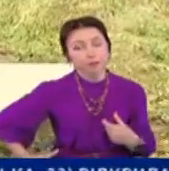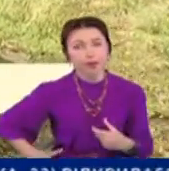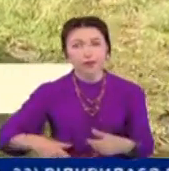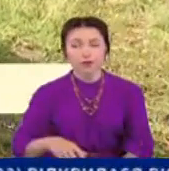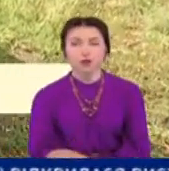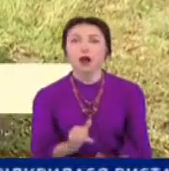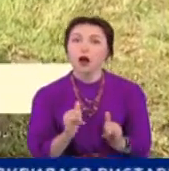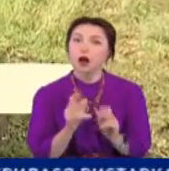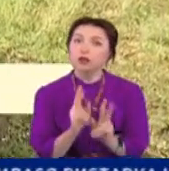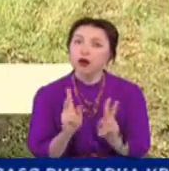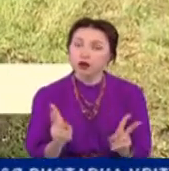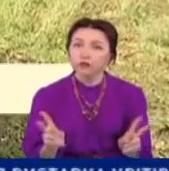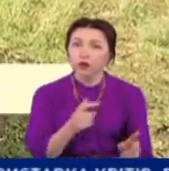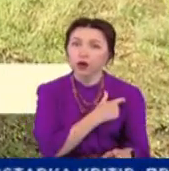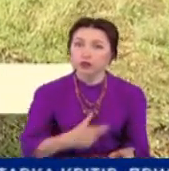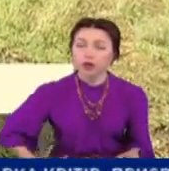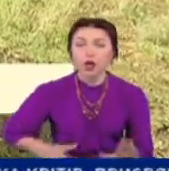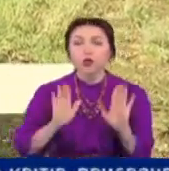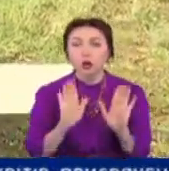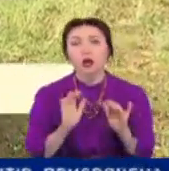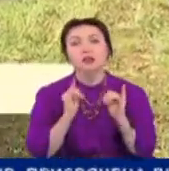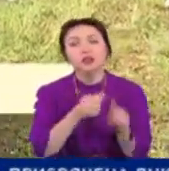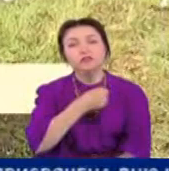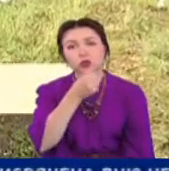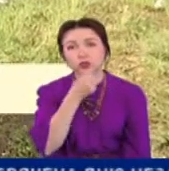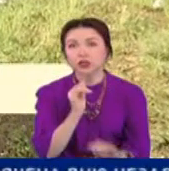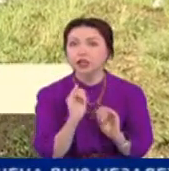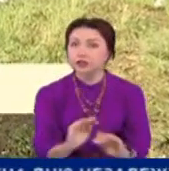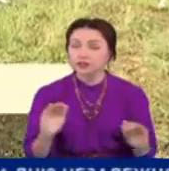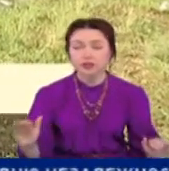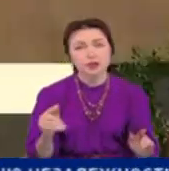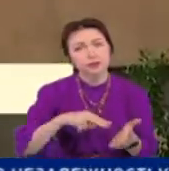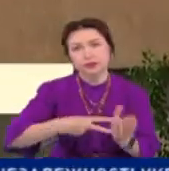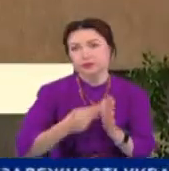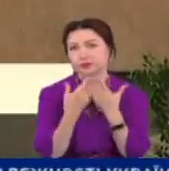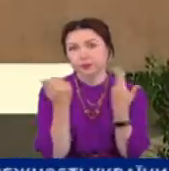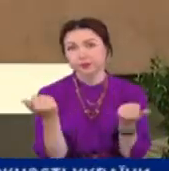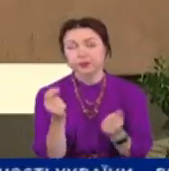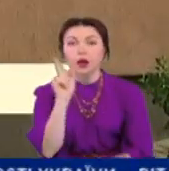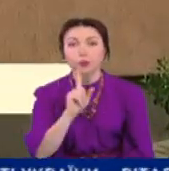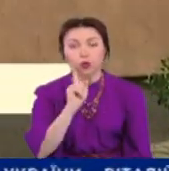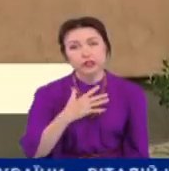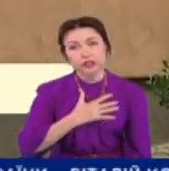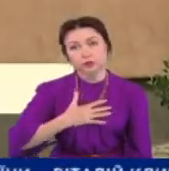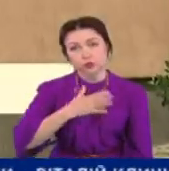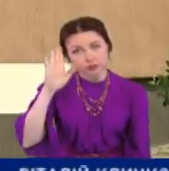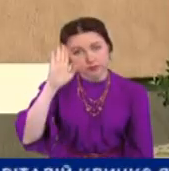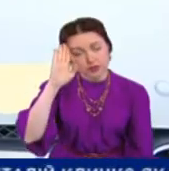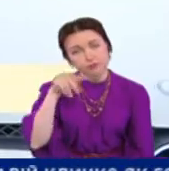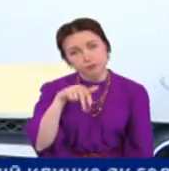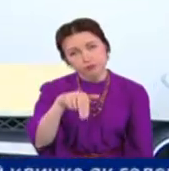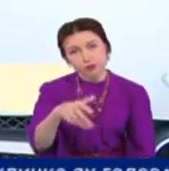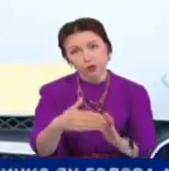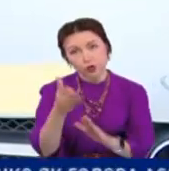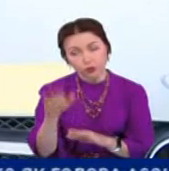для кого їх? Вони тільки для дорослих, для дітей не передусмотрено. Поки засмучений Марк прямує додому, на